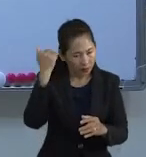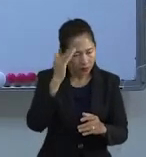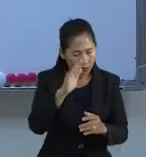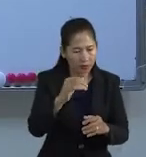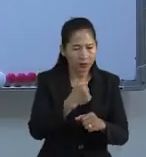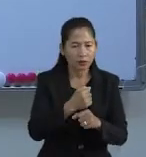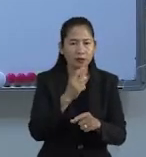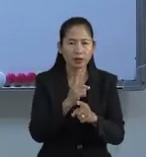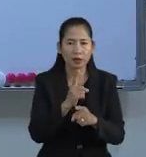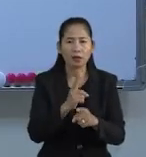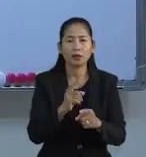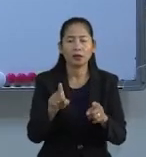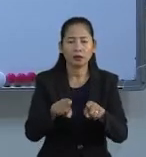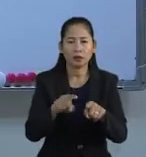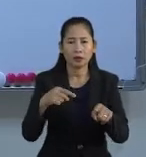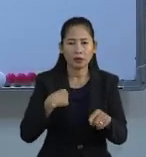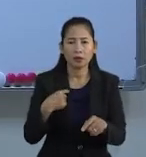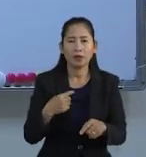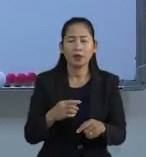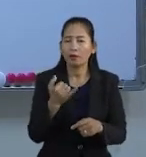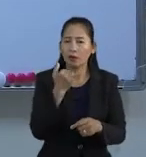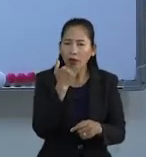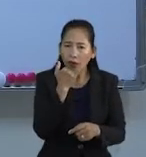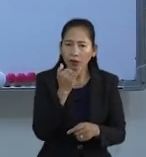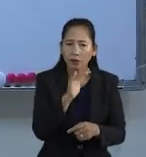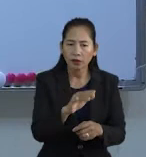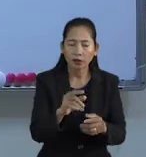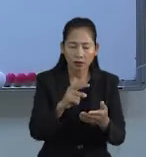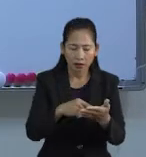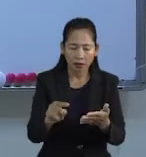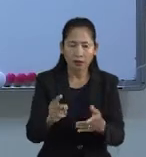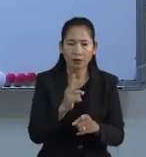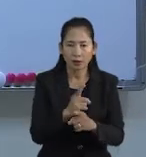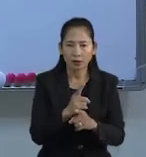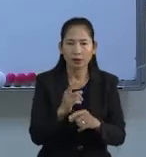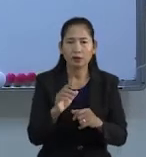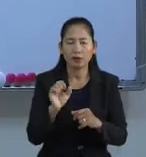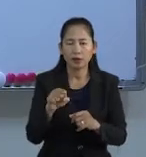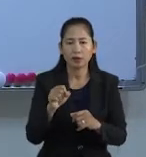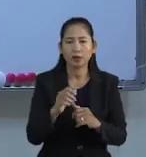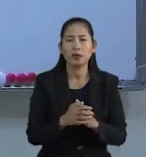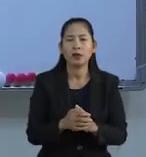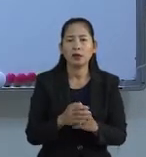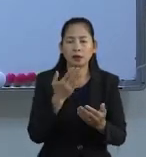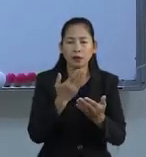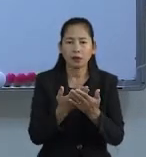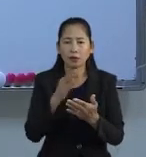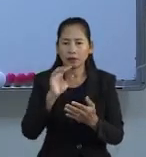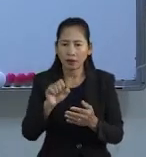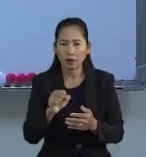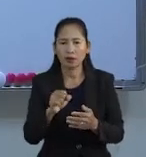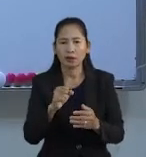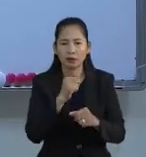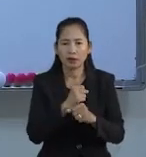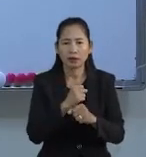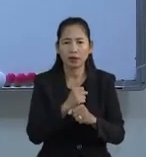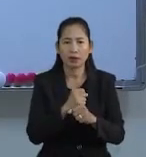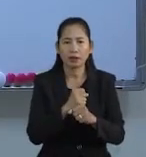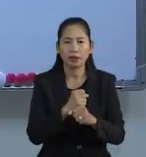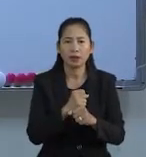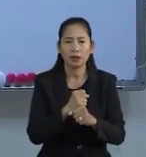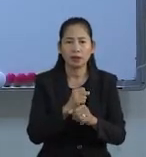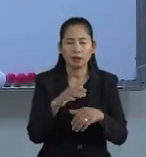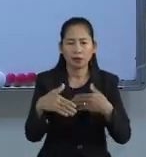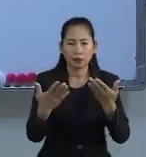cốn thư bàn tạo đi lưu chân hai bữa mình toàn tạo thế con cái đồng rạc lặng với nhà con nè và con này con bàn thư kịch cà